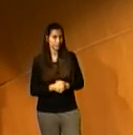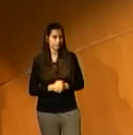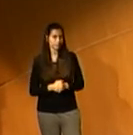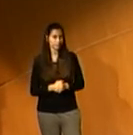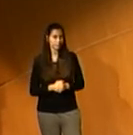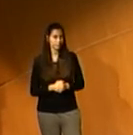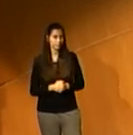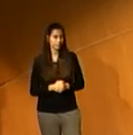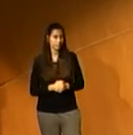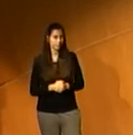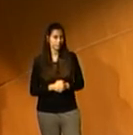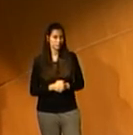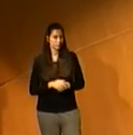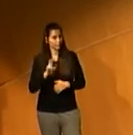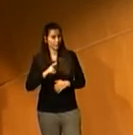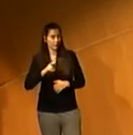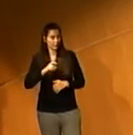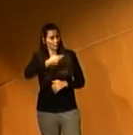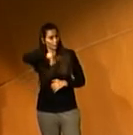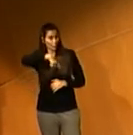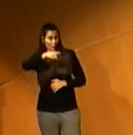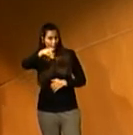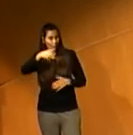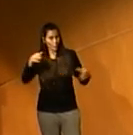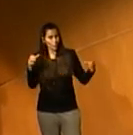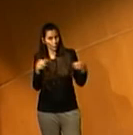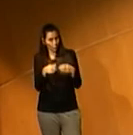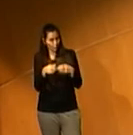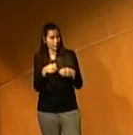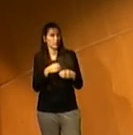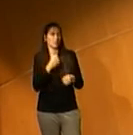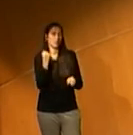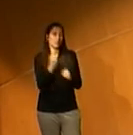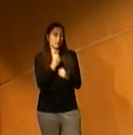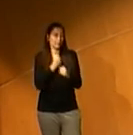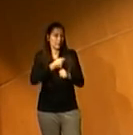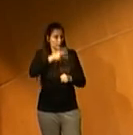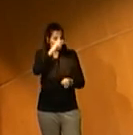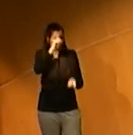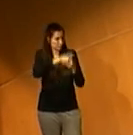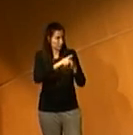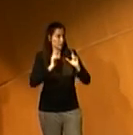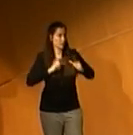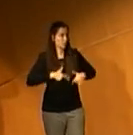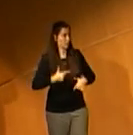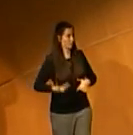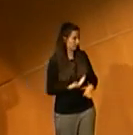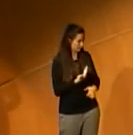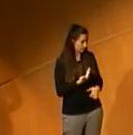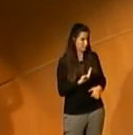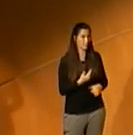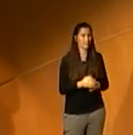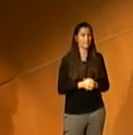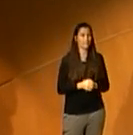Alors nous, on est en groupe là. On travaille surtout sur les écoles maternelles.